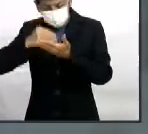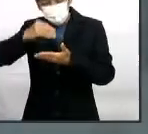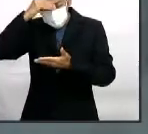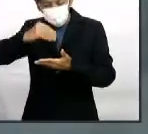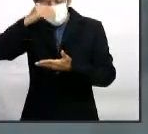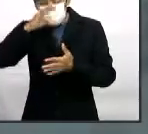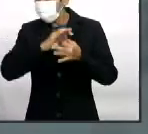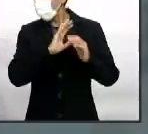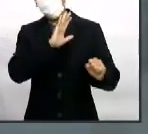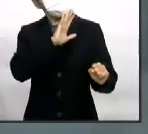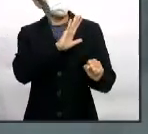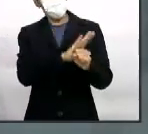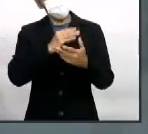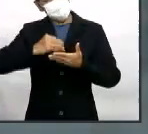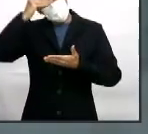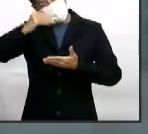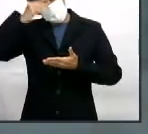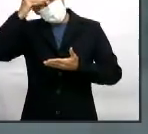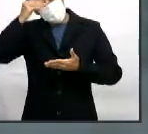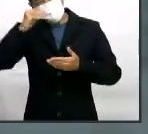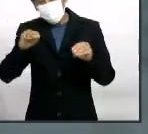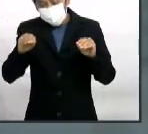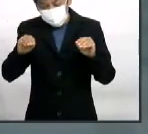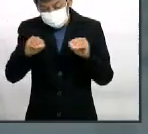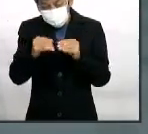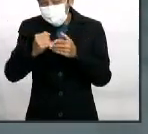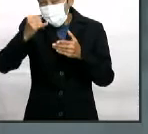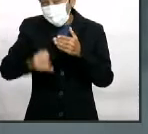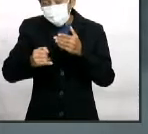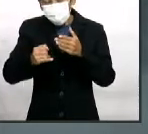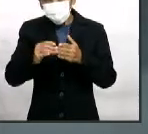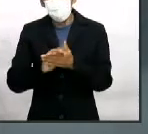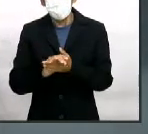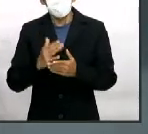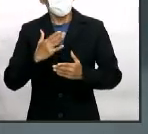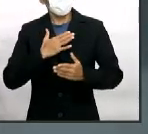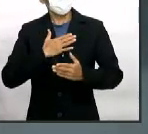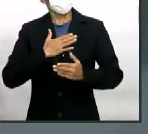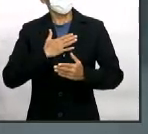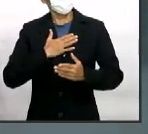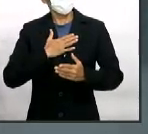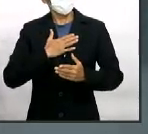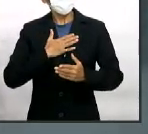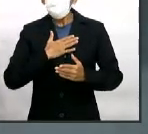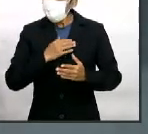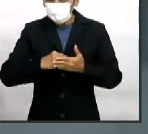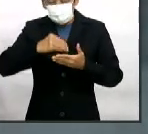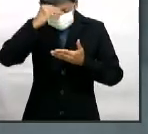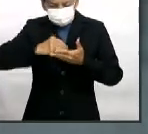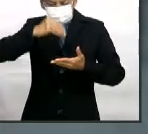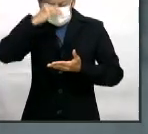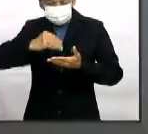ผมเลิกเลยเพราะว่าเรียนหนักยิ่งปีท้ายๆเนี่ยมันใกล้จบแล้วเราก็เริ่มแบบเรียนหนักม